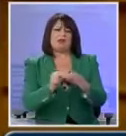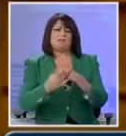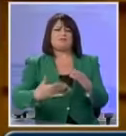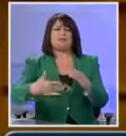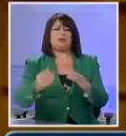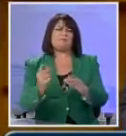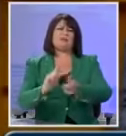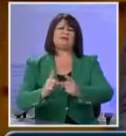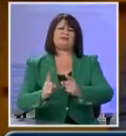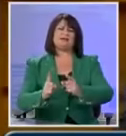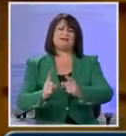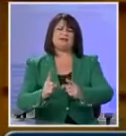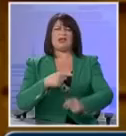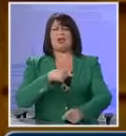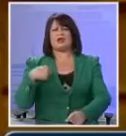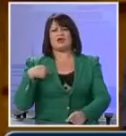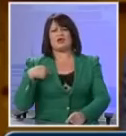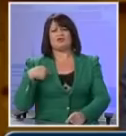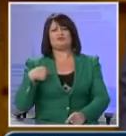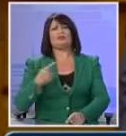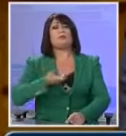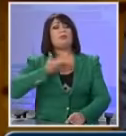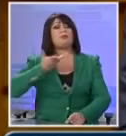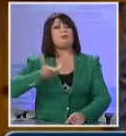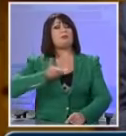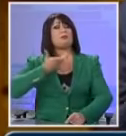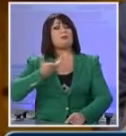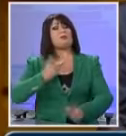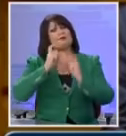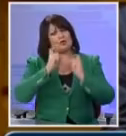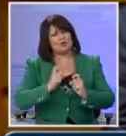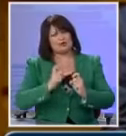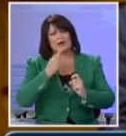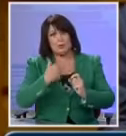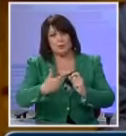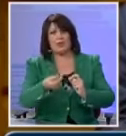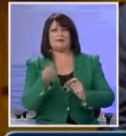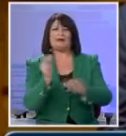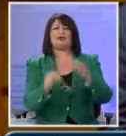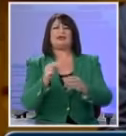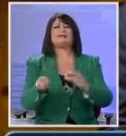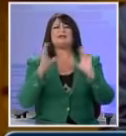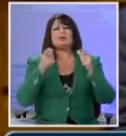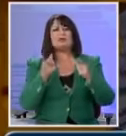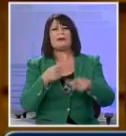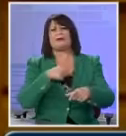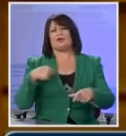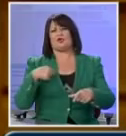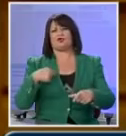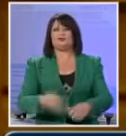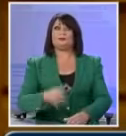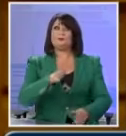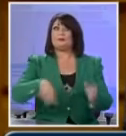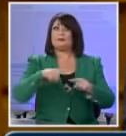αναγκάζει να έχετε μία προεκλογική ρητορική όμως ο τόπος έχει ανάγκη από